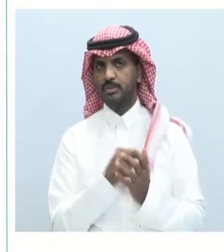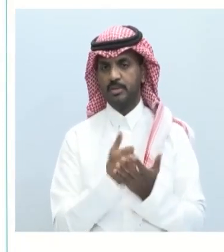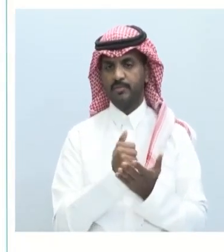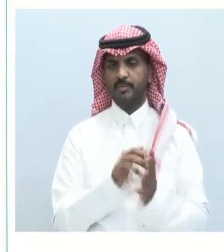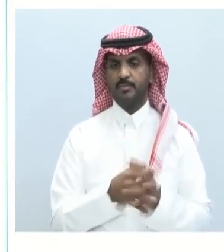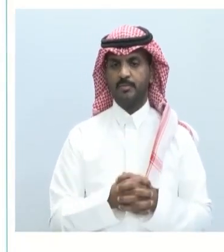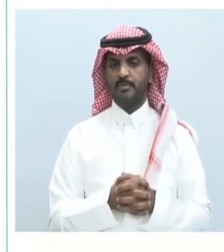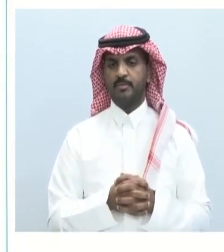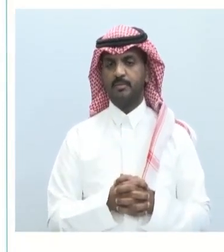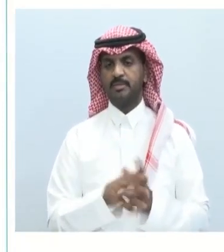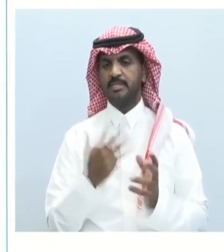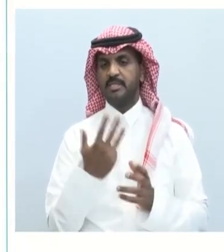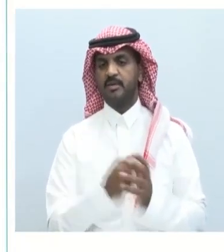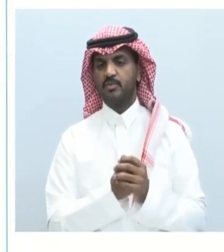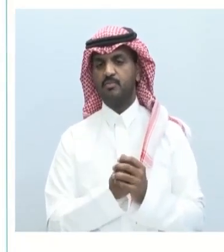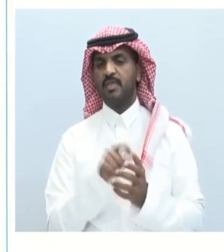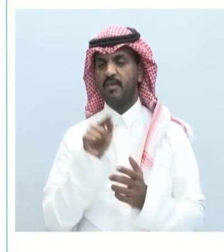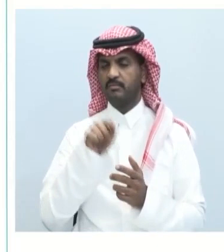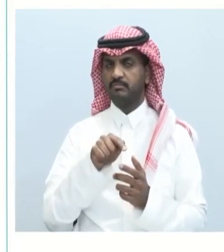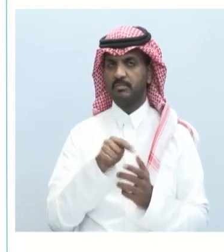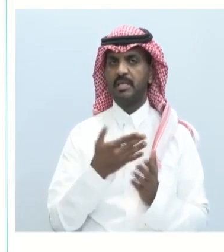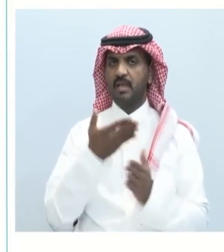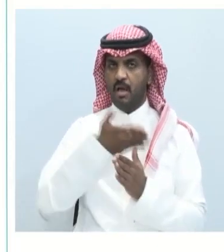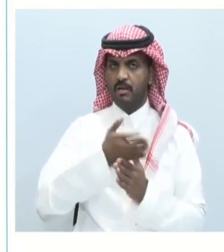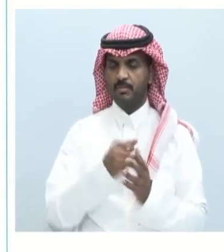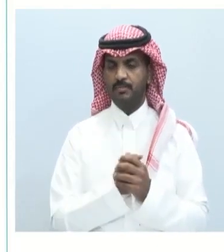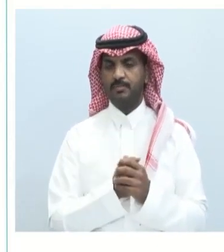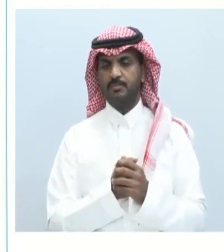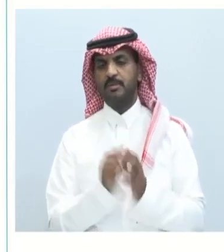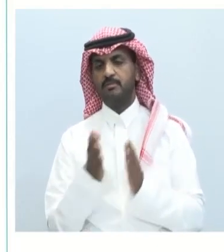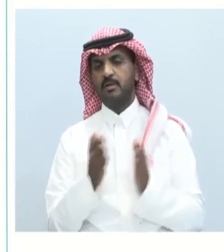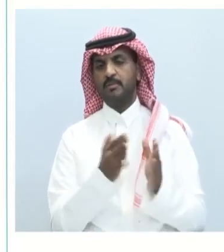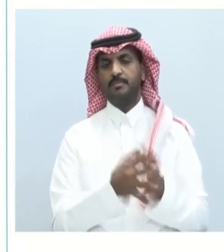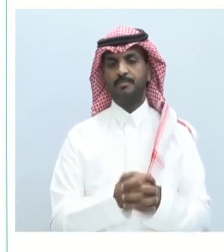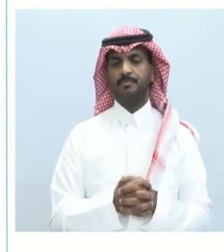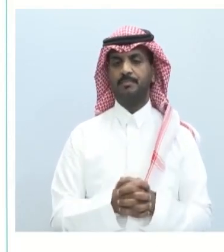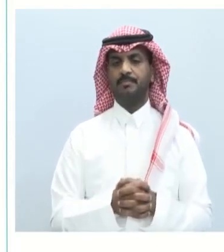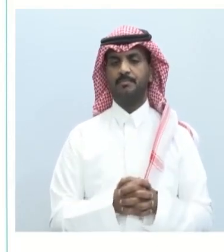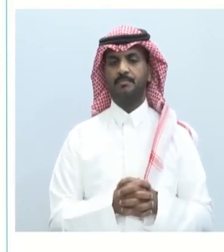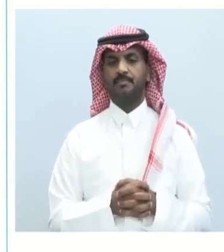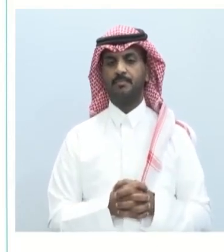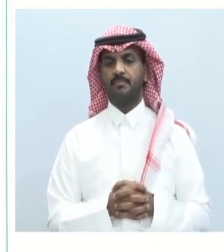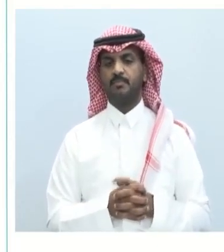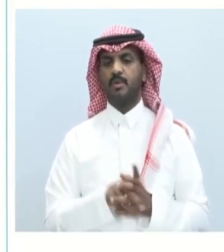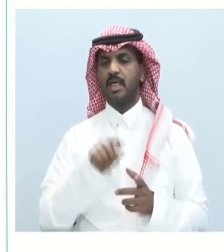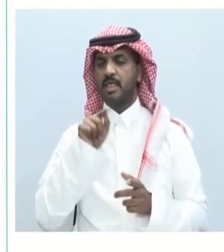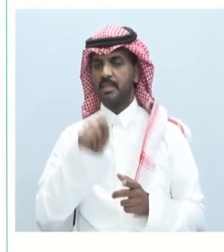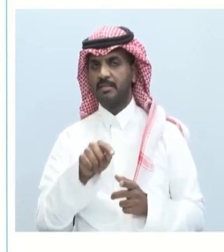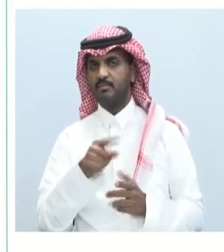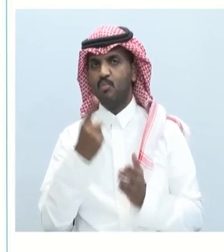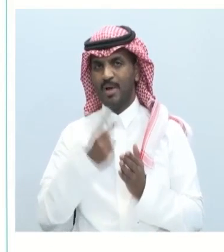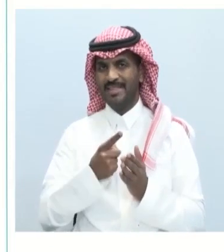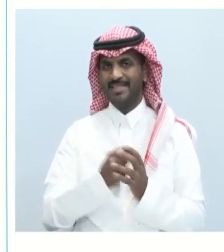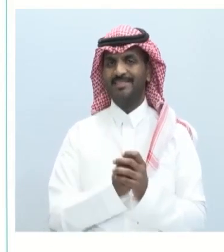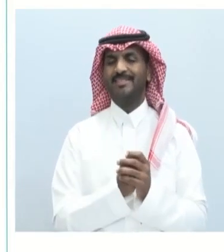على سبيل المثال تسعه ثم اضغط على انتر انتقل الى السجل الذي تريد حذفه ثم اضغط على محدد